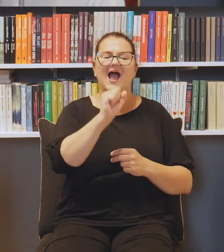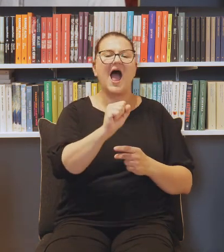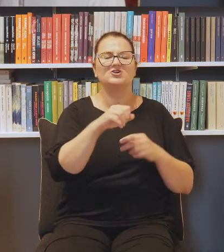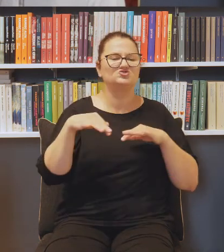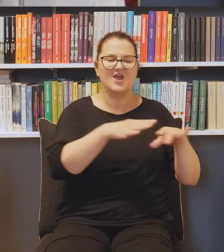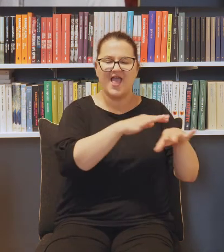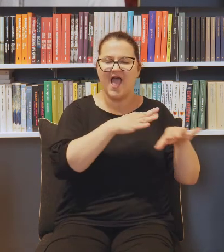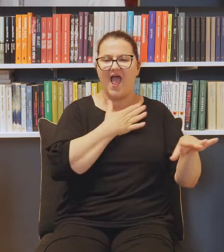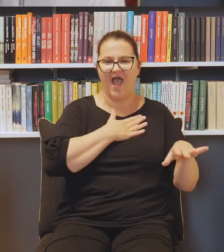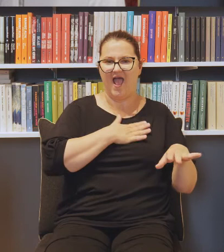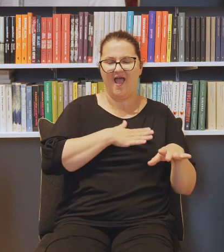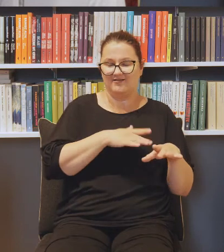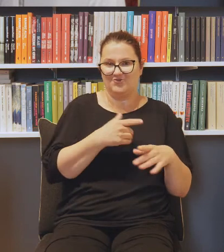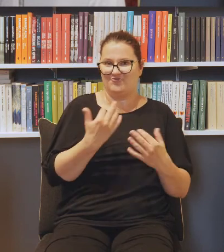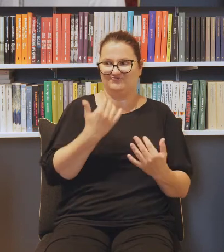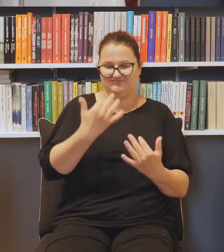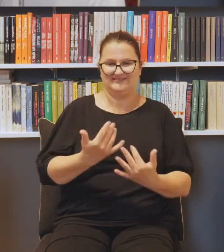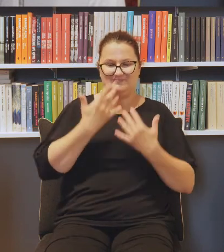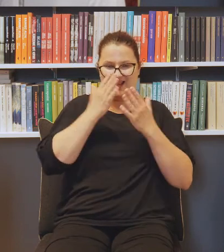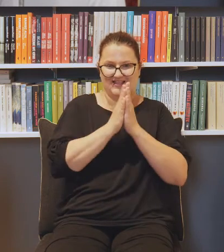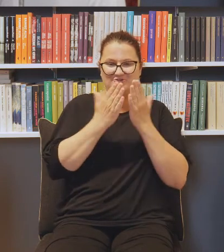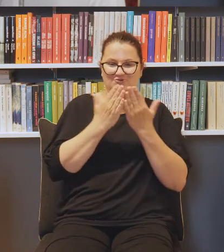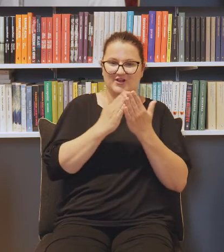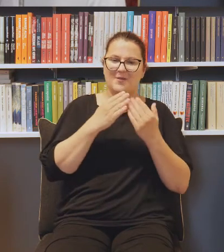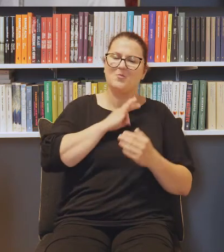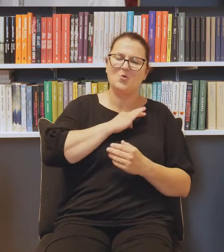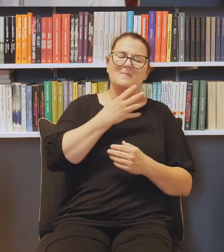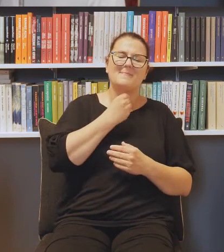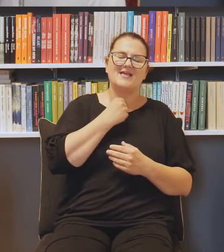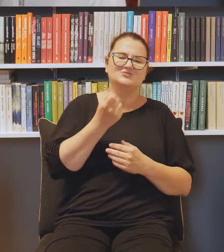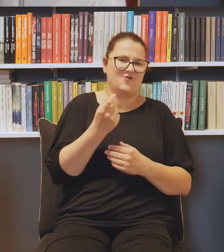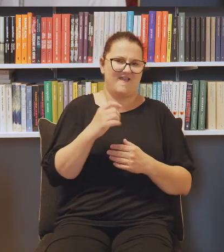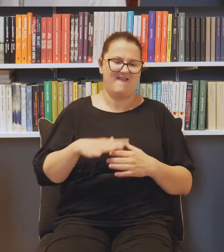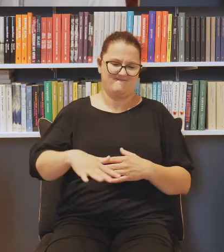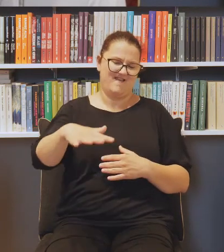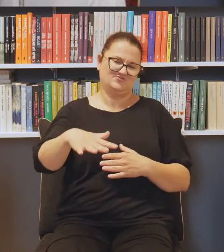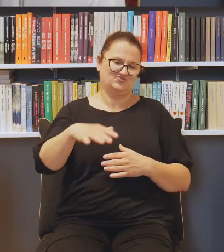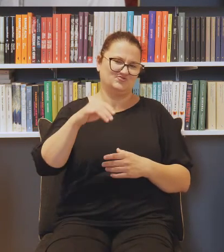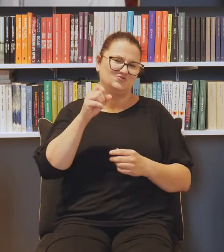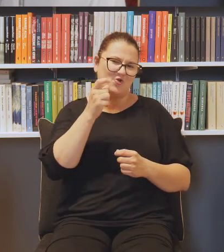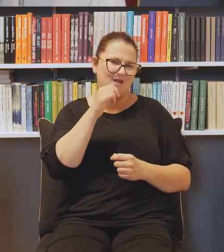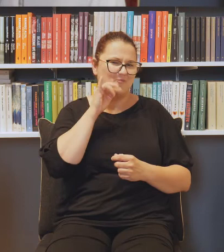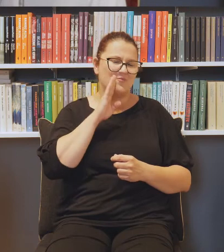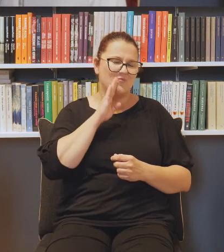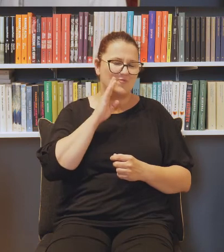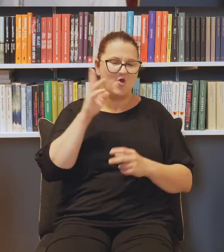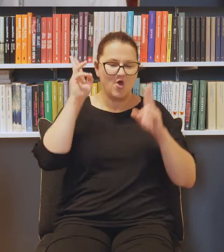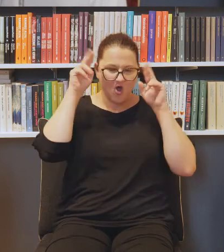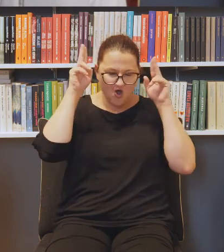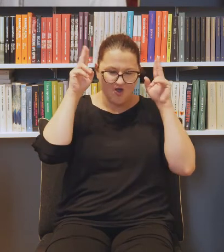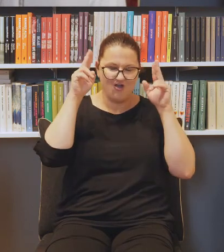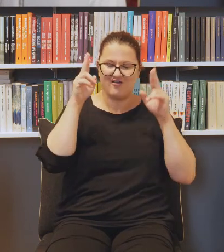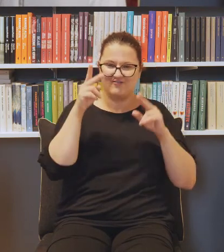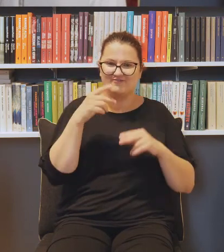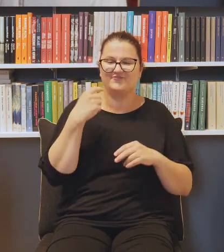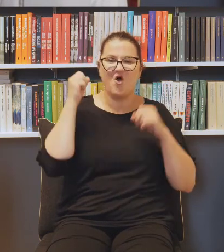bo ja z moim psem, chociaż jest trochę większy niż, bo taki prawie owczarek niemiecki, znaczy taki też taki, chyba